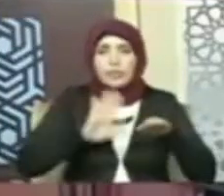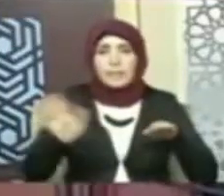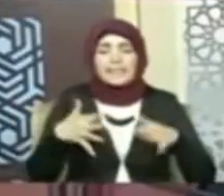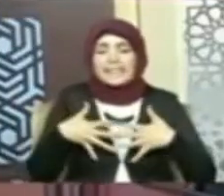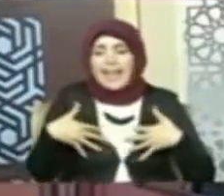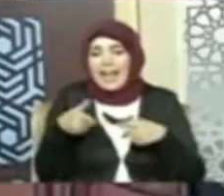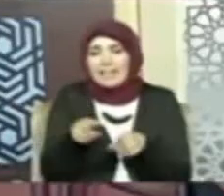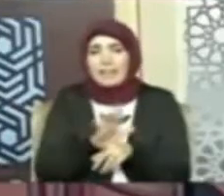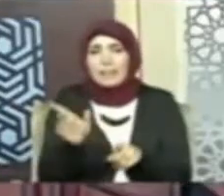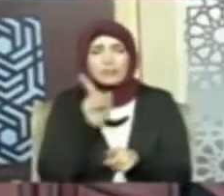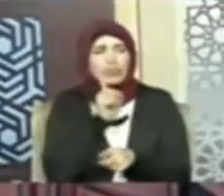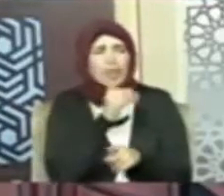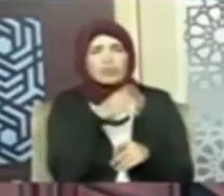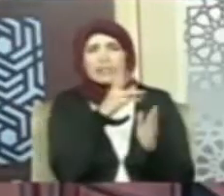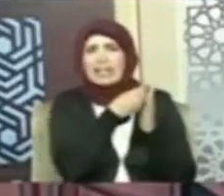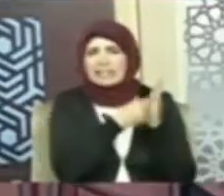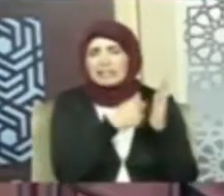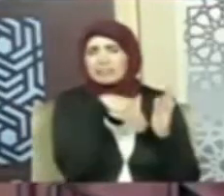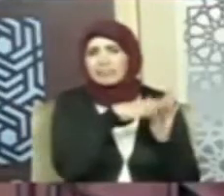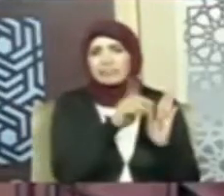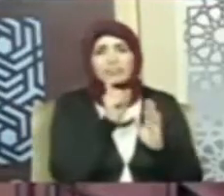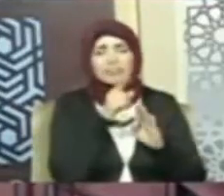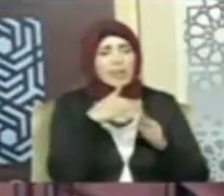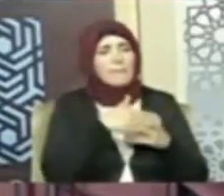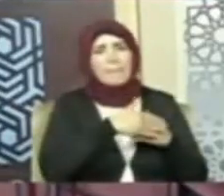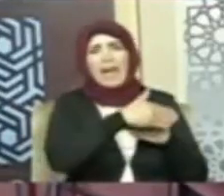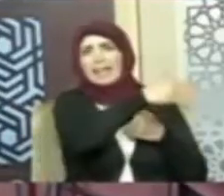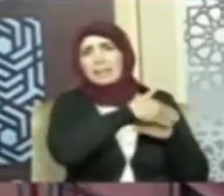أن الآخرة عنك ببعيد